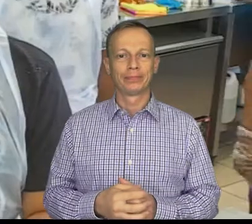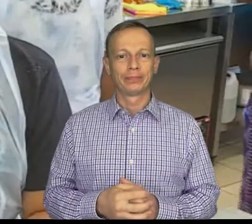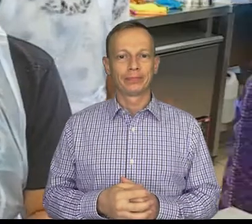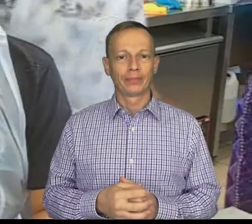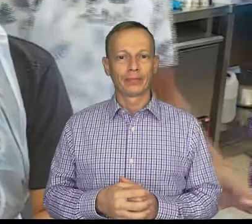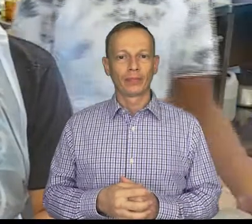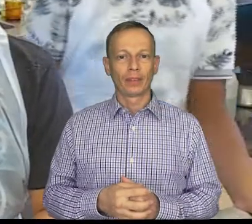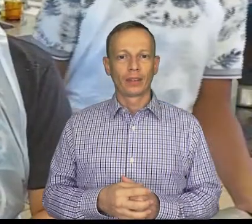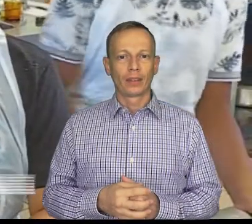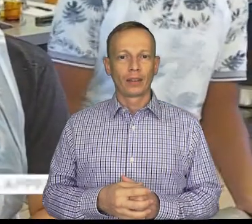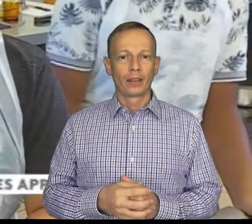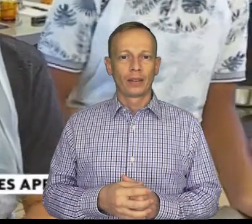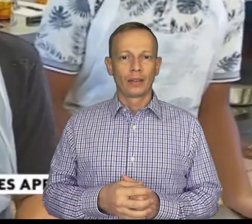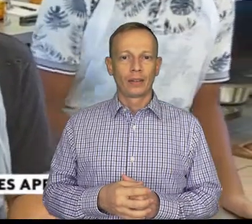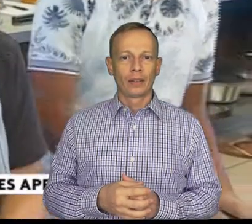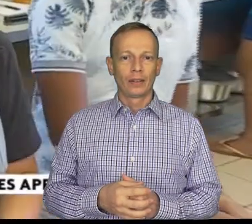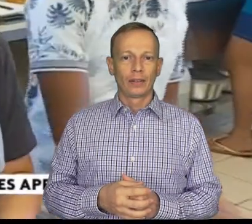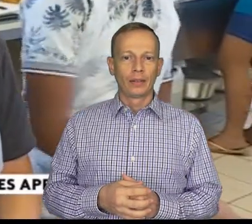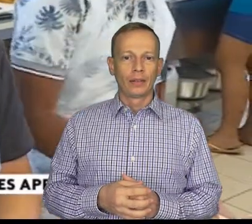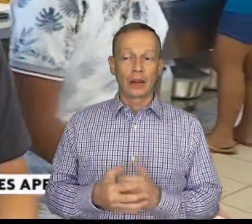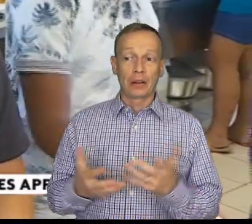on fait les beignets de taro? Il